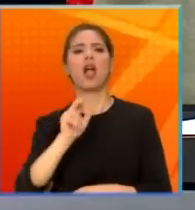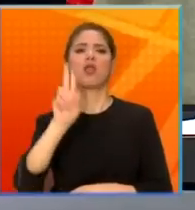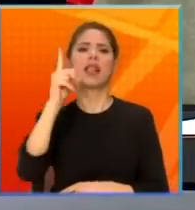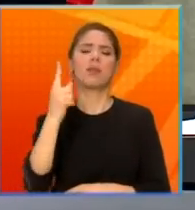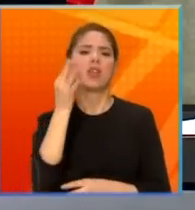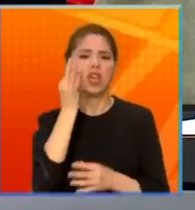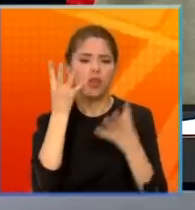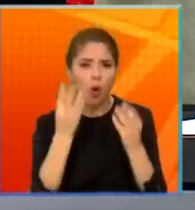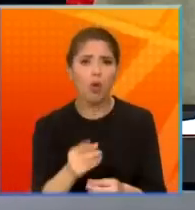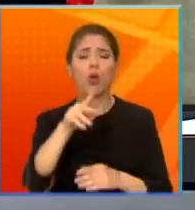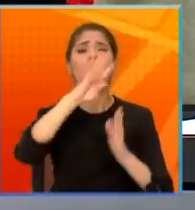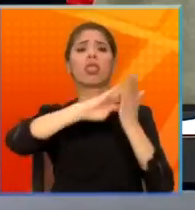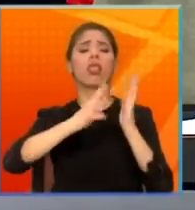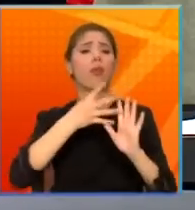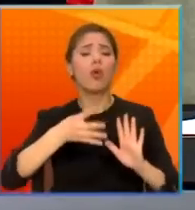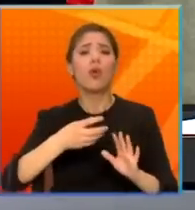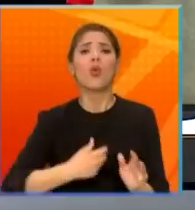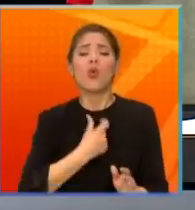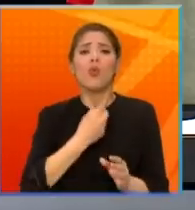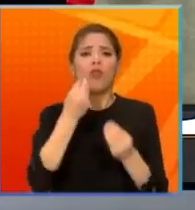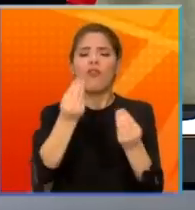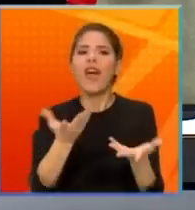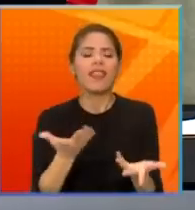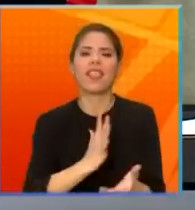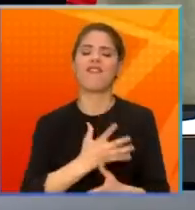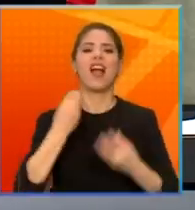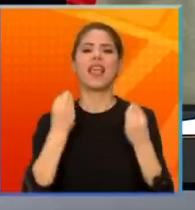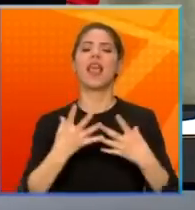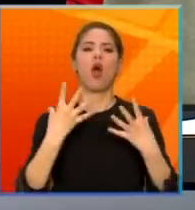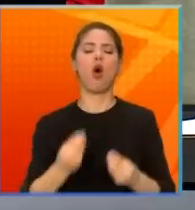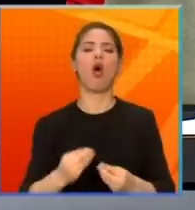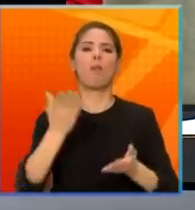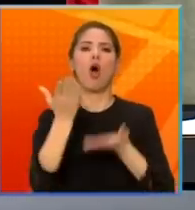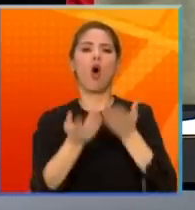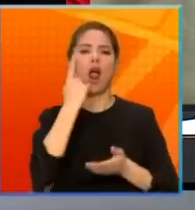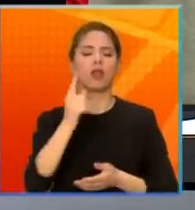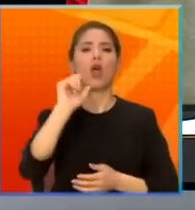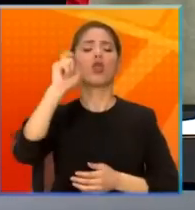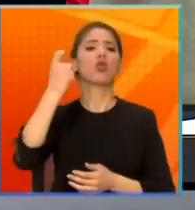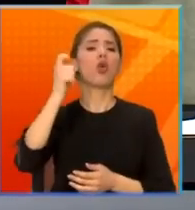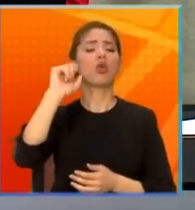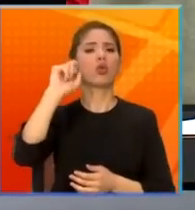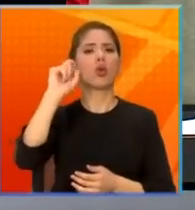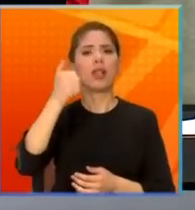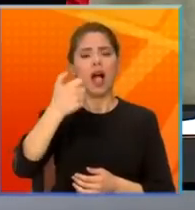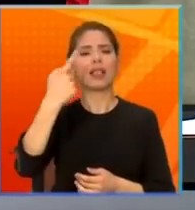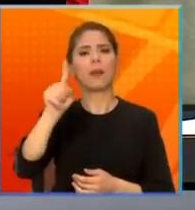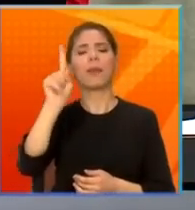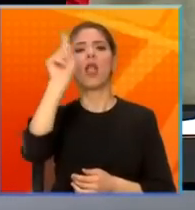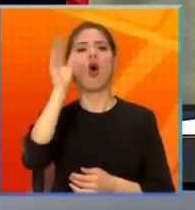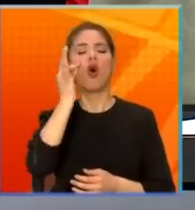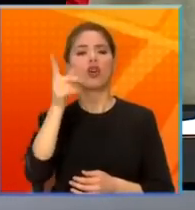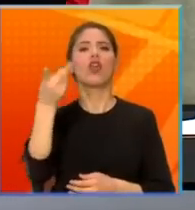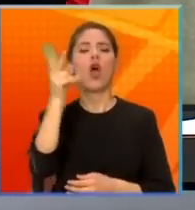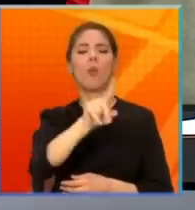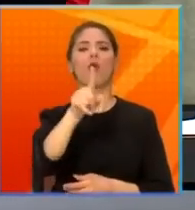13.671'e ulaştı. Tablonun tek umut verici yanı ise iyileşme oranı. 96.010 kişi ölümcül virüse karşı verdiği